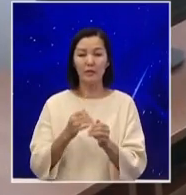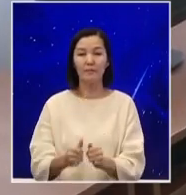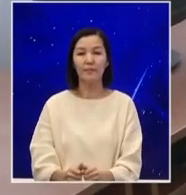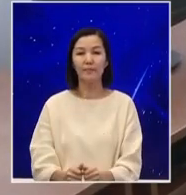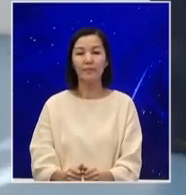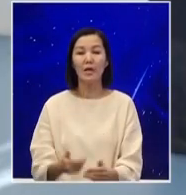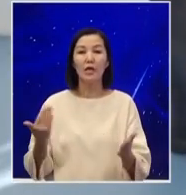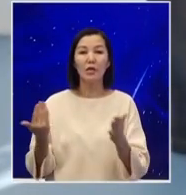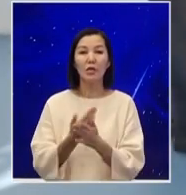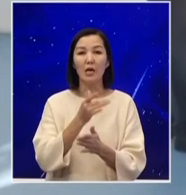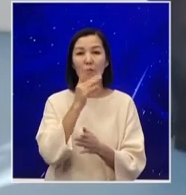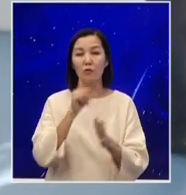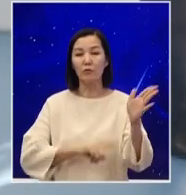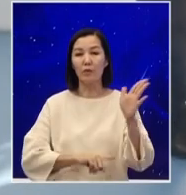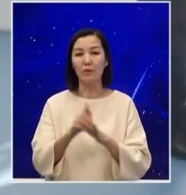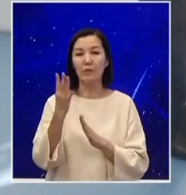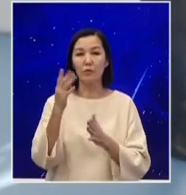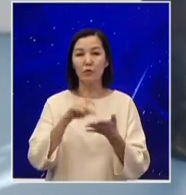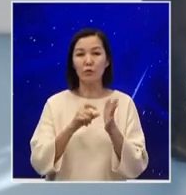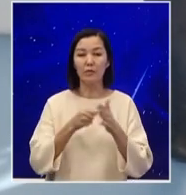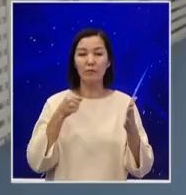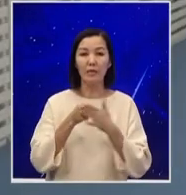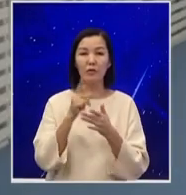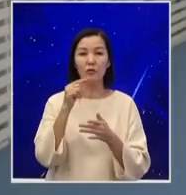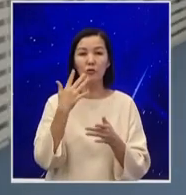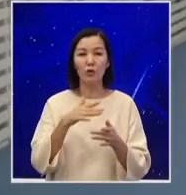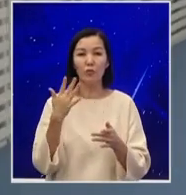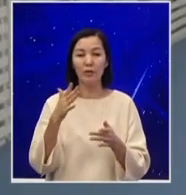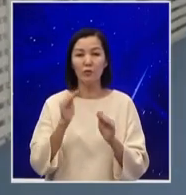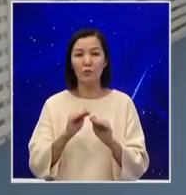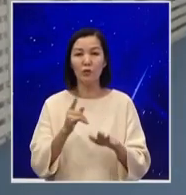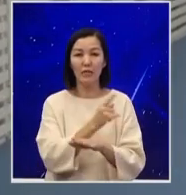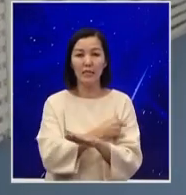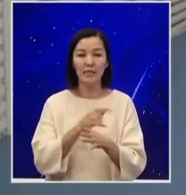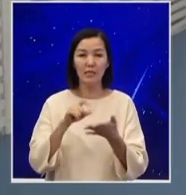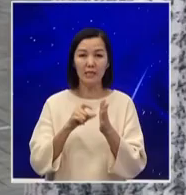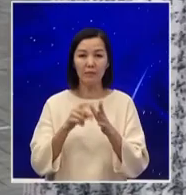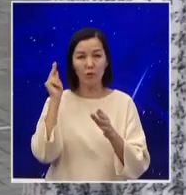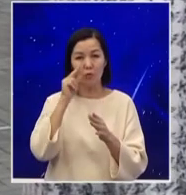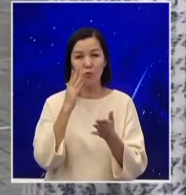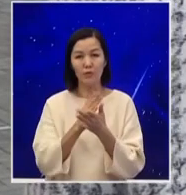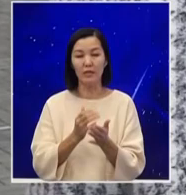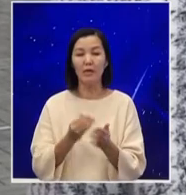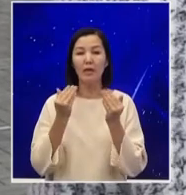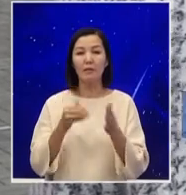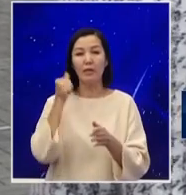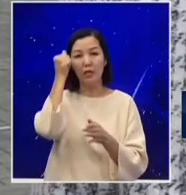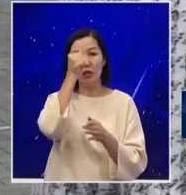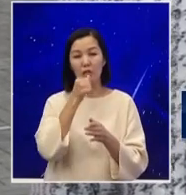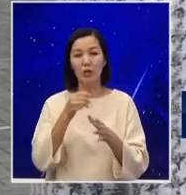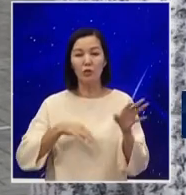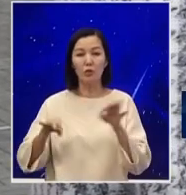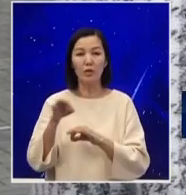енді. Жаңа маусымнан бері 4-ші сыныпқа дейінгі 155 оқушы кезекші топтарда оқып келеді. Биылғы жылы осы жол картасы